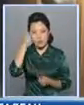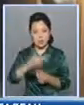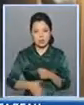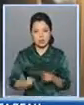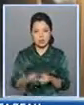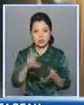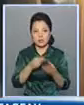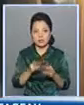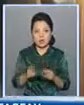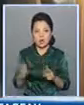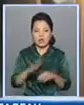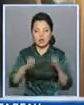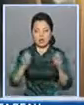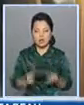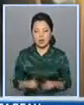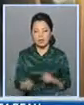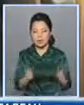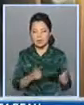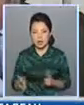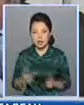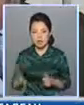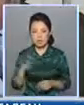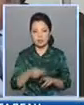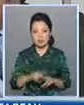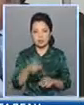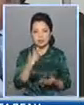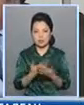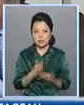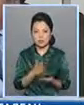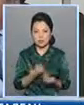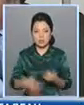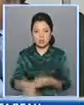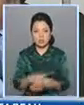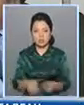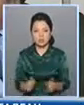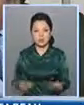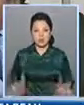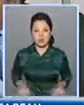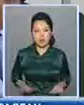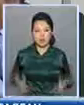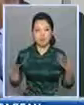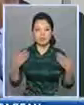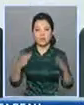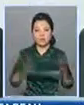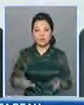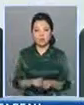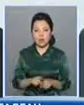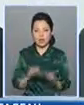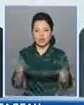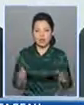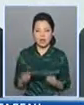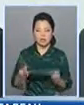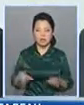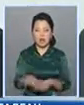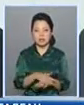беру және кадр даярлау тәжірибелерін меңгеру жоспарлануда. Алдымен аймақ тұрғындары үшін демалыс күндерге арналған шағын саяхат,